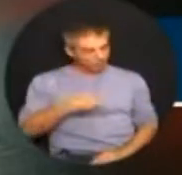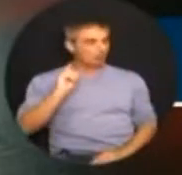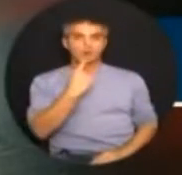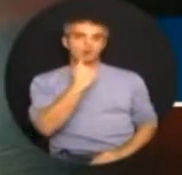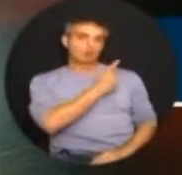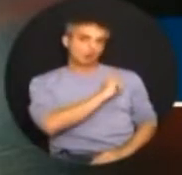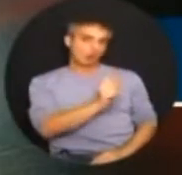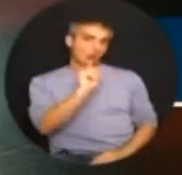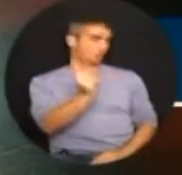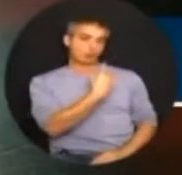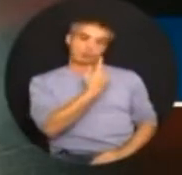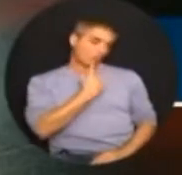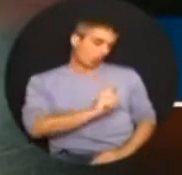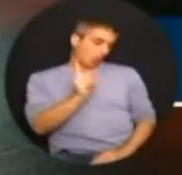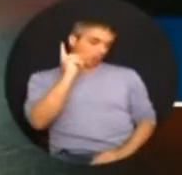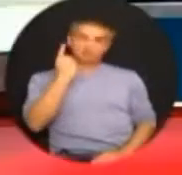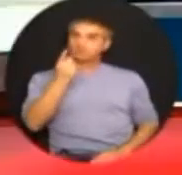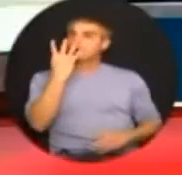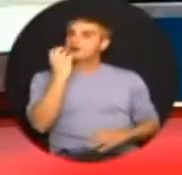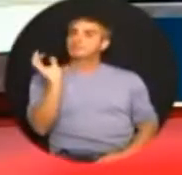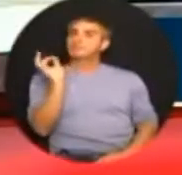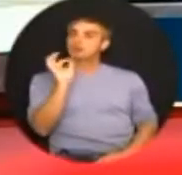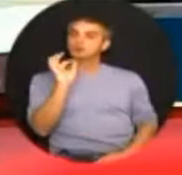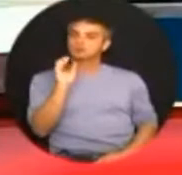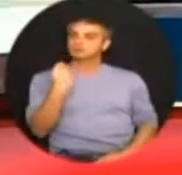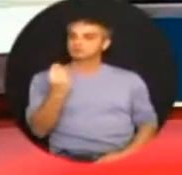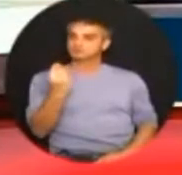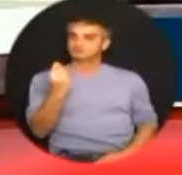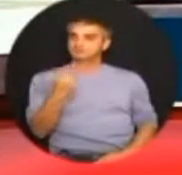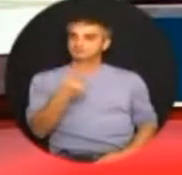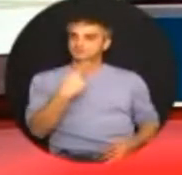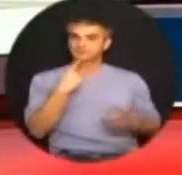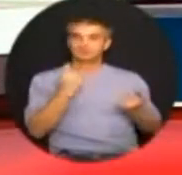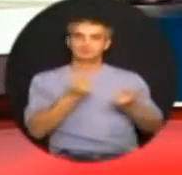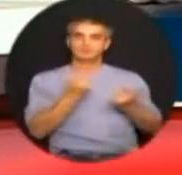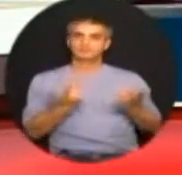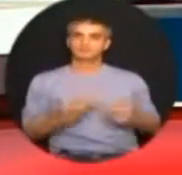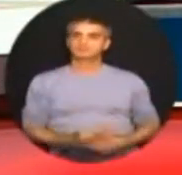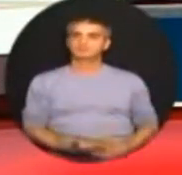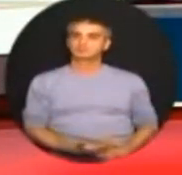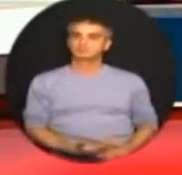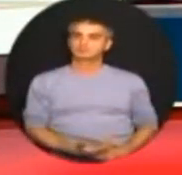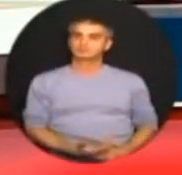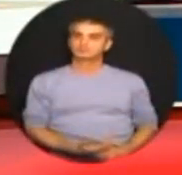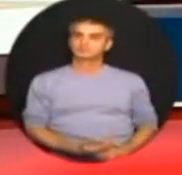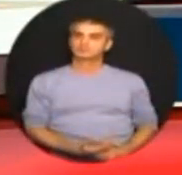חל על כולם. החוק הזה חל על כולם. כי 40% הם חושבים פורסם את המלצה בעניינה. תמיד לא, אתם מתאים את